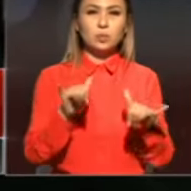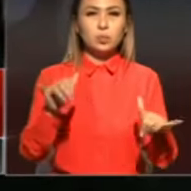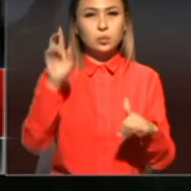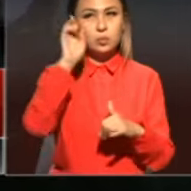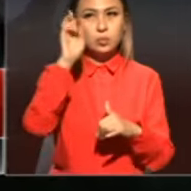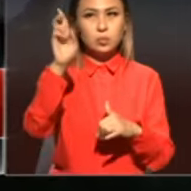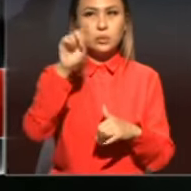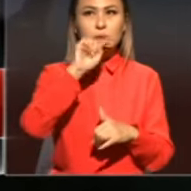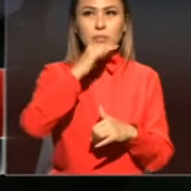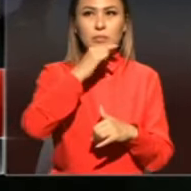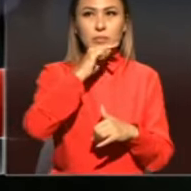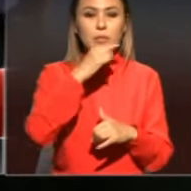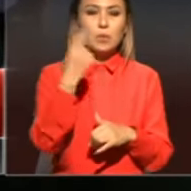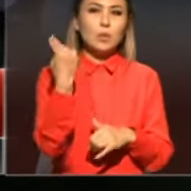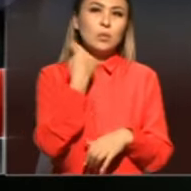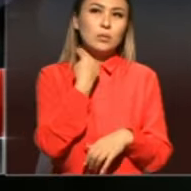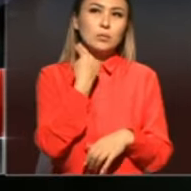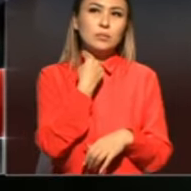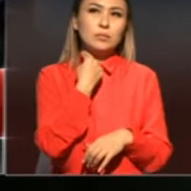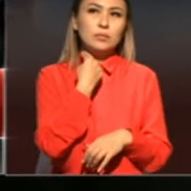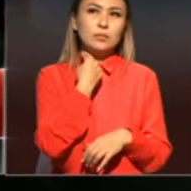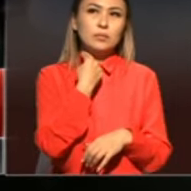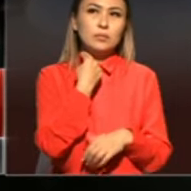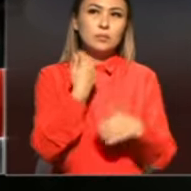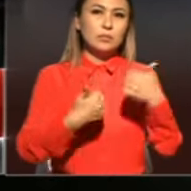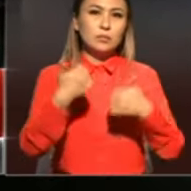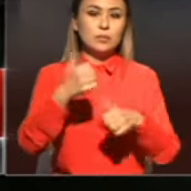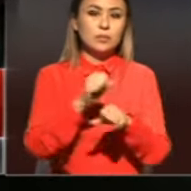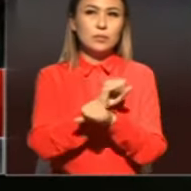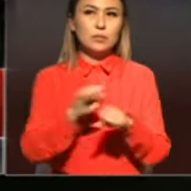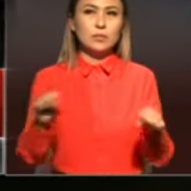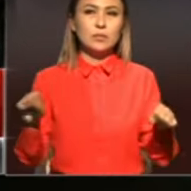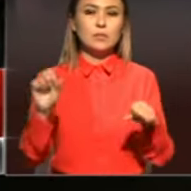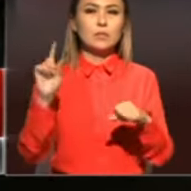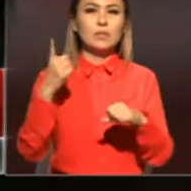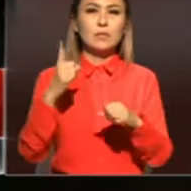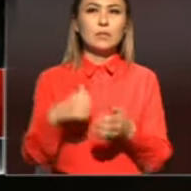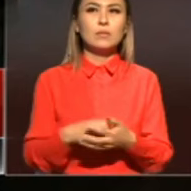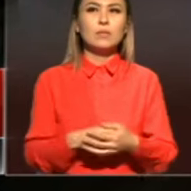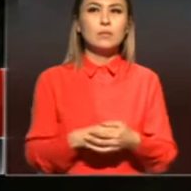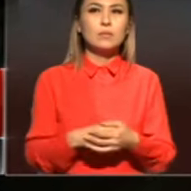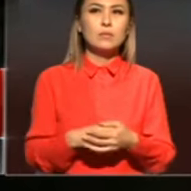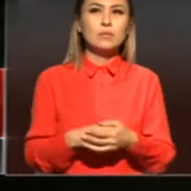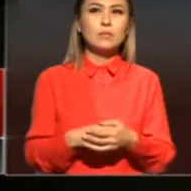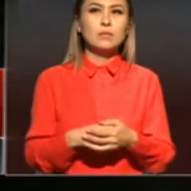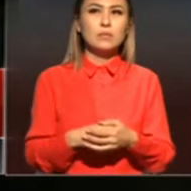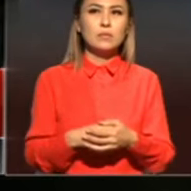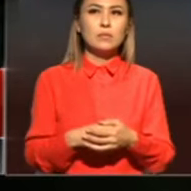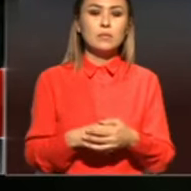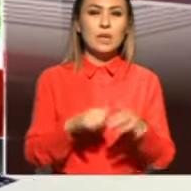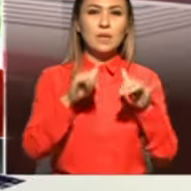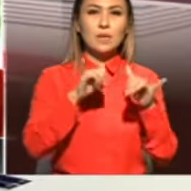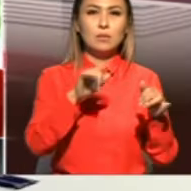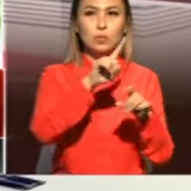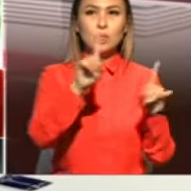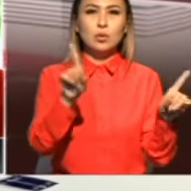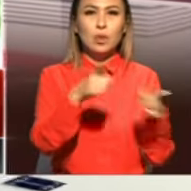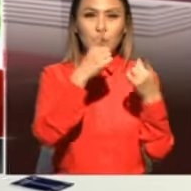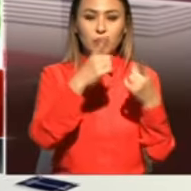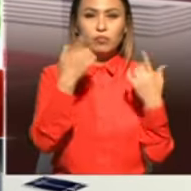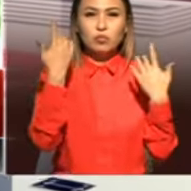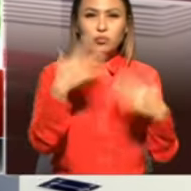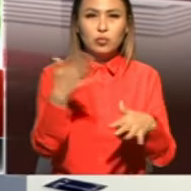елдер экономикасының қарызымен салыстыруға болмайды. Неге десеңіздер, біз олар дамыған ел болса, біз дамып жатқан